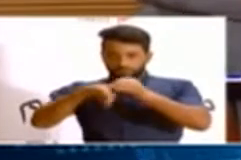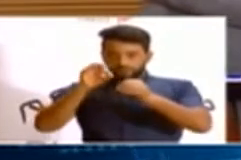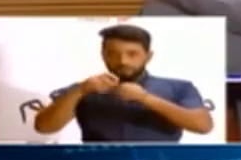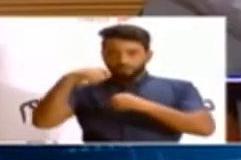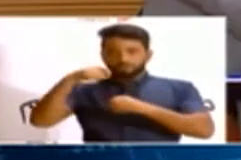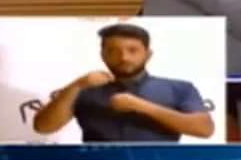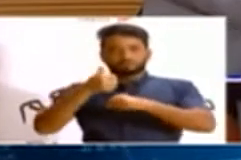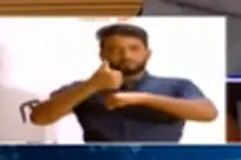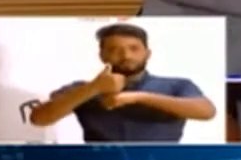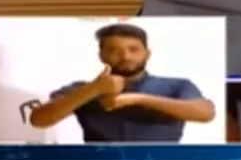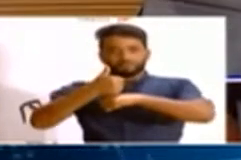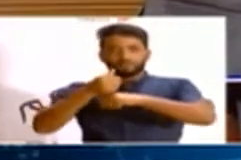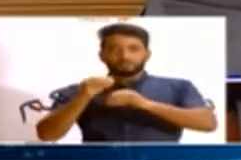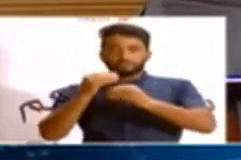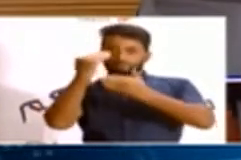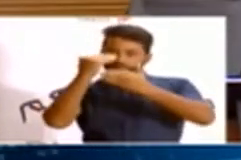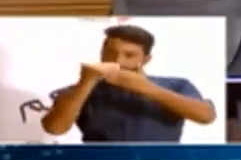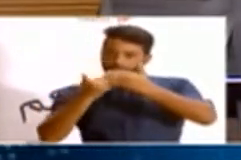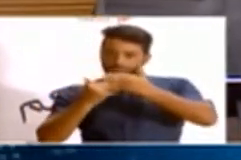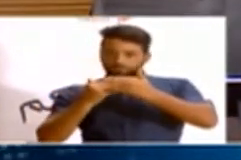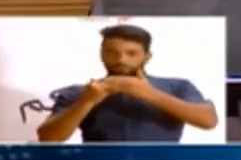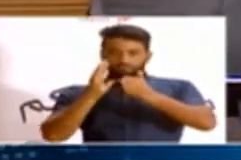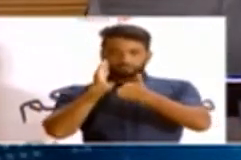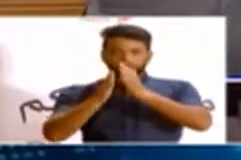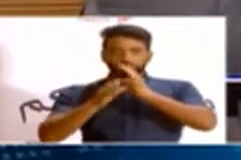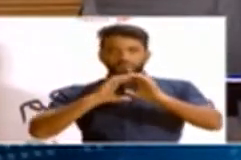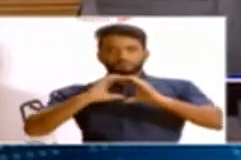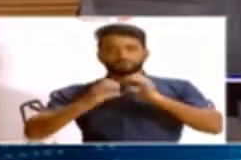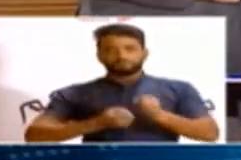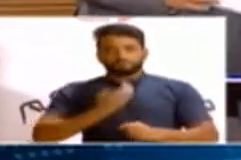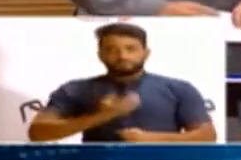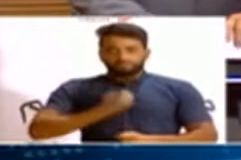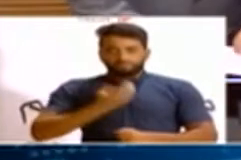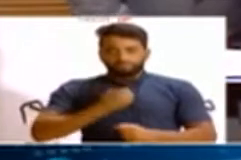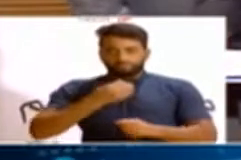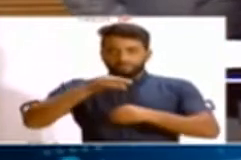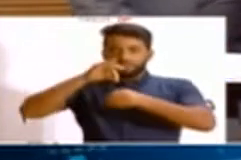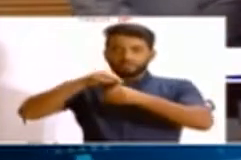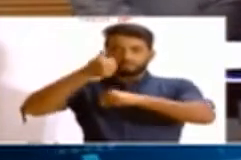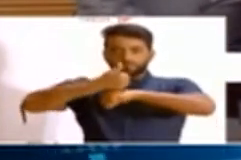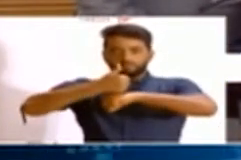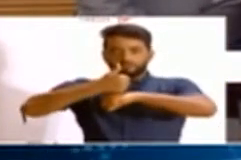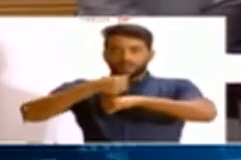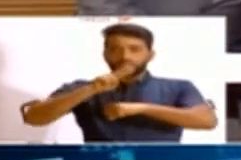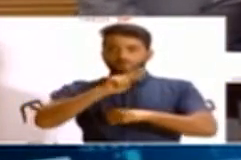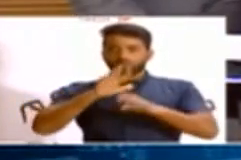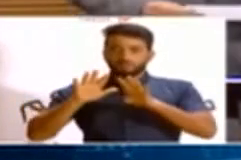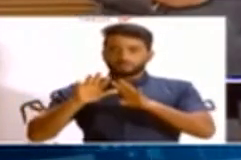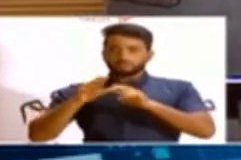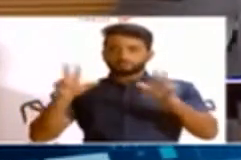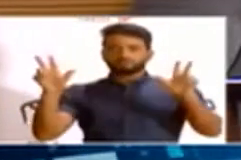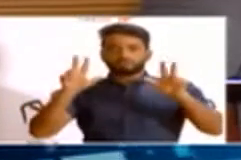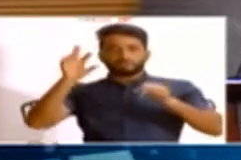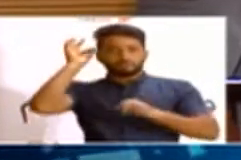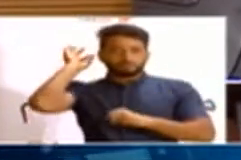ويعني لا أحد يعلم. صحيح هناك اتهامات في هذا الأمر، لكن دعني أسأل سؤال الأخير أستاذ هيكل، هل تعتقد بأن